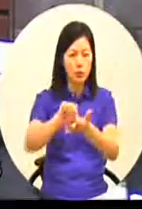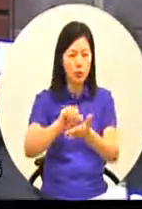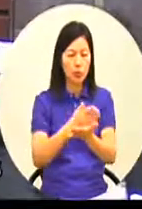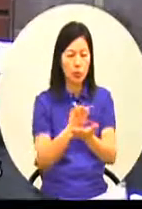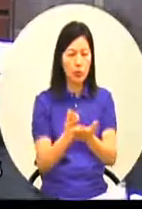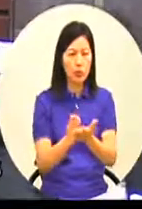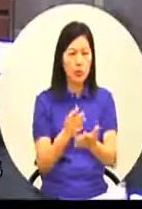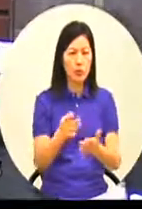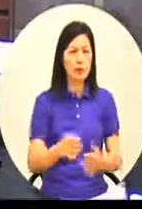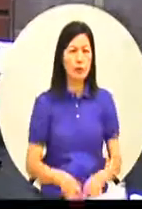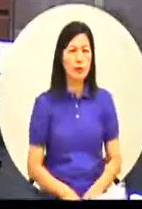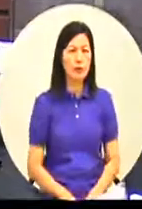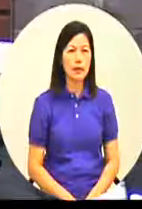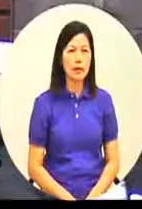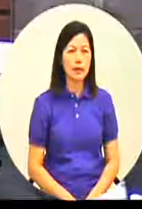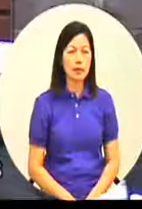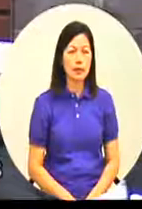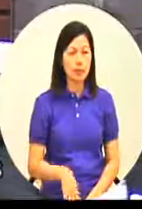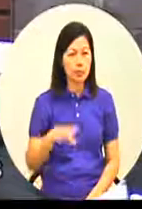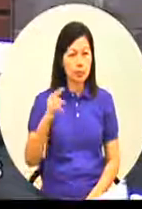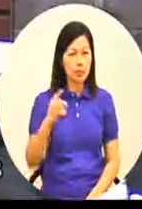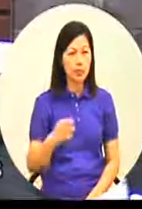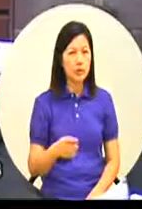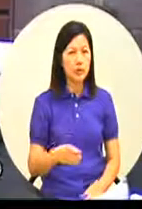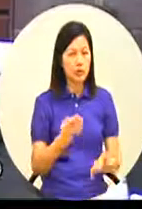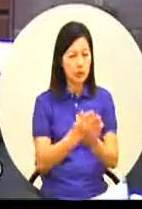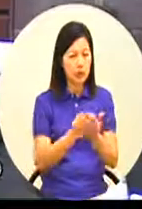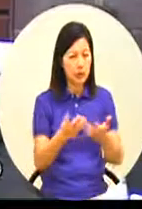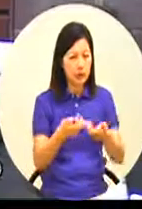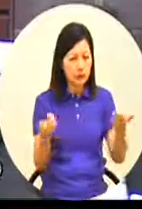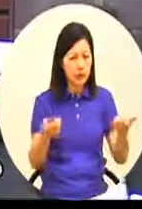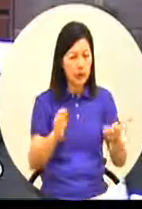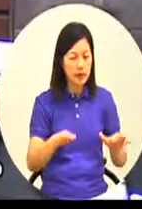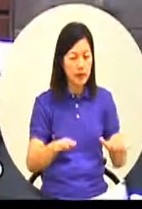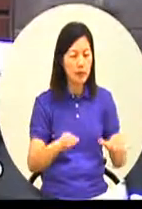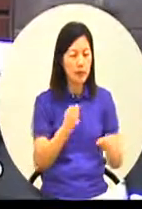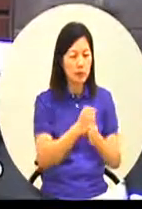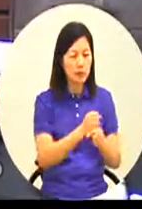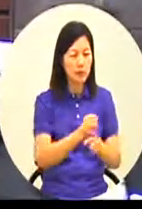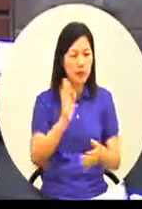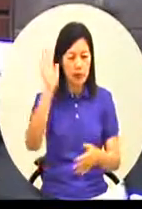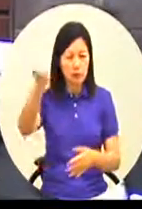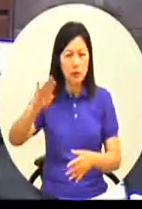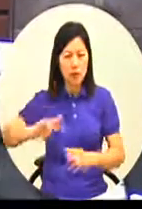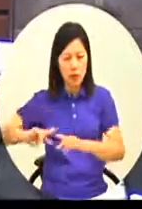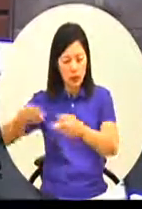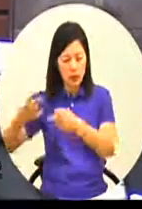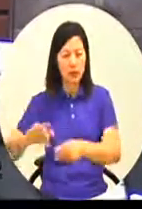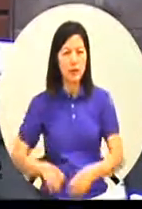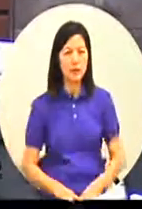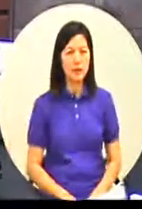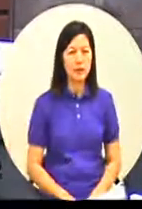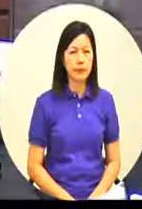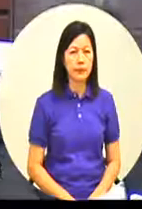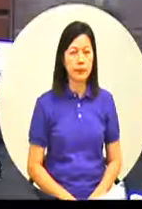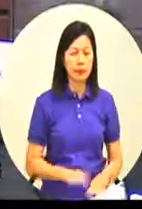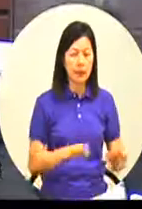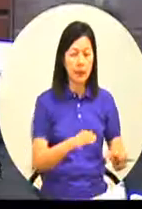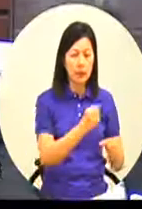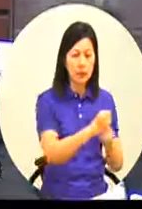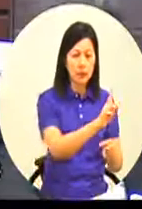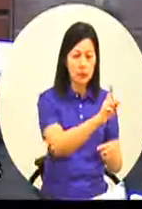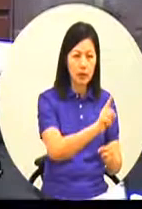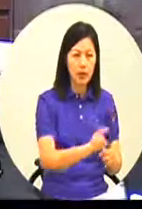先开始来讲了哈。我们分为两个，一个是现在的作为，一个是未来的变革啦。 是。 那现在作为，我们就